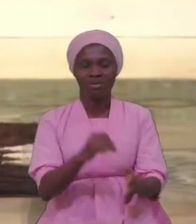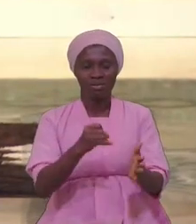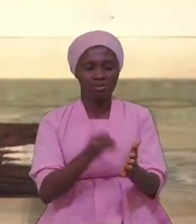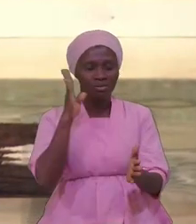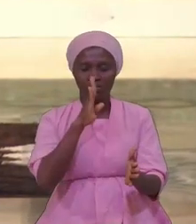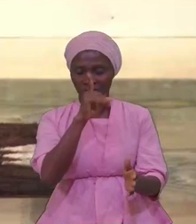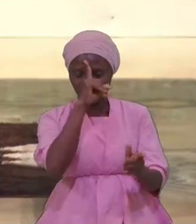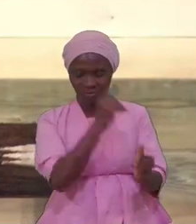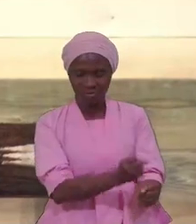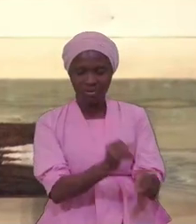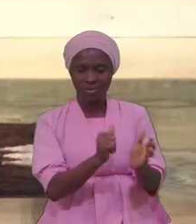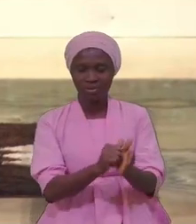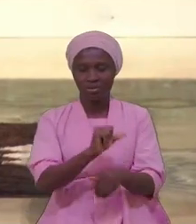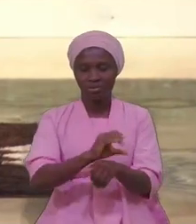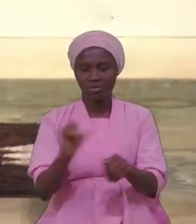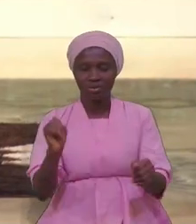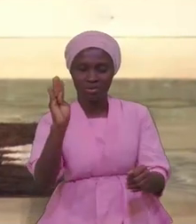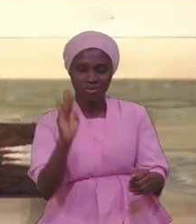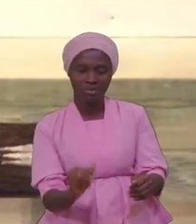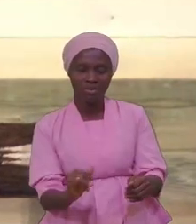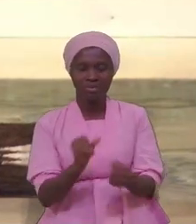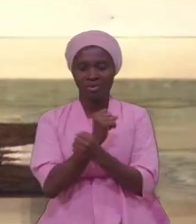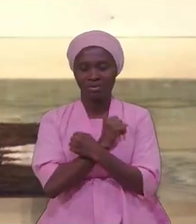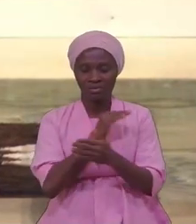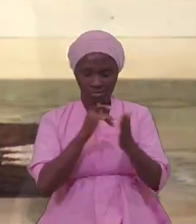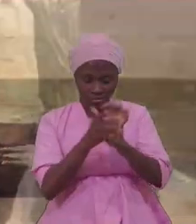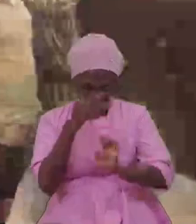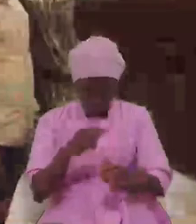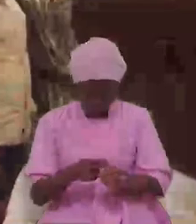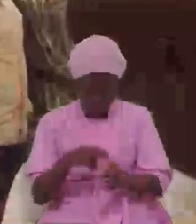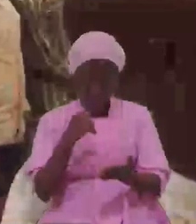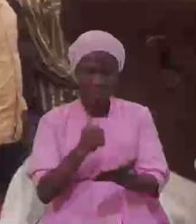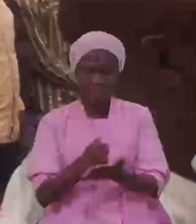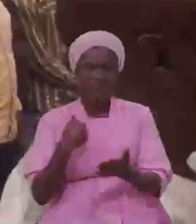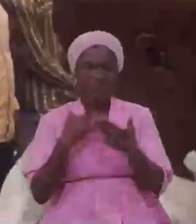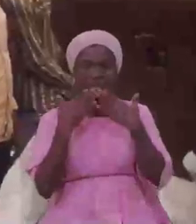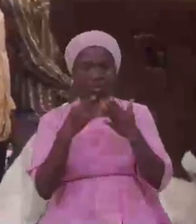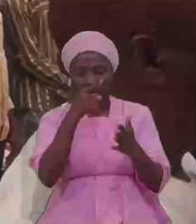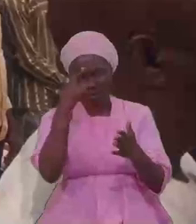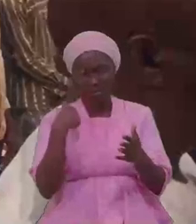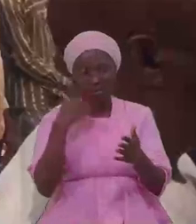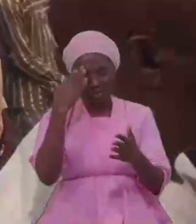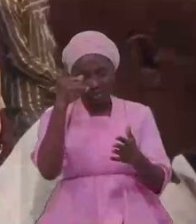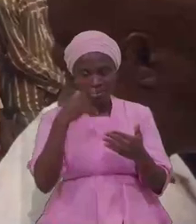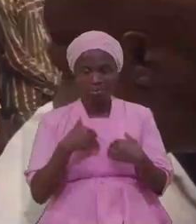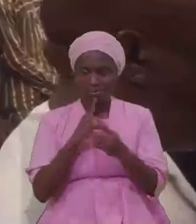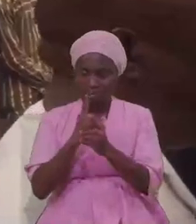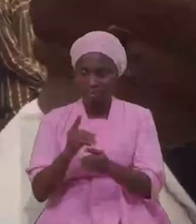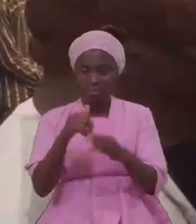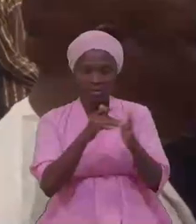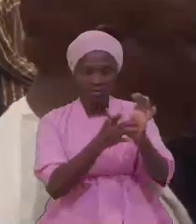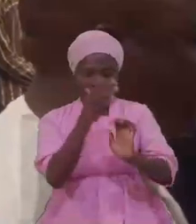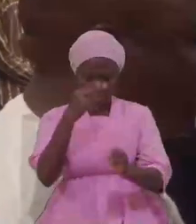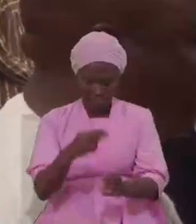qui agit par amour au nom de Jésus-Christ. Nous te disons merci parce que tu as exaucé. Au